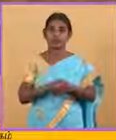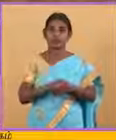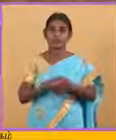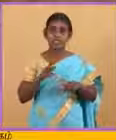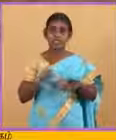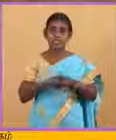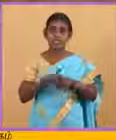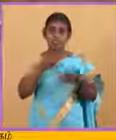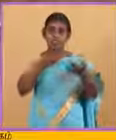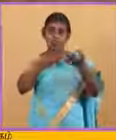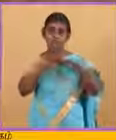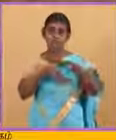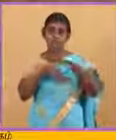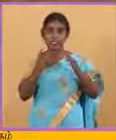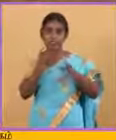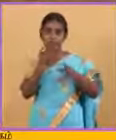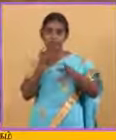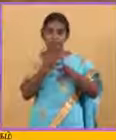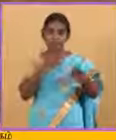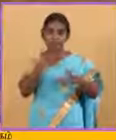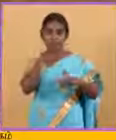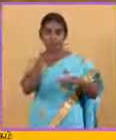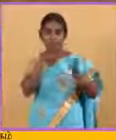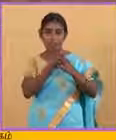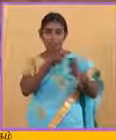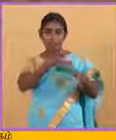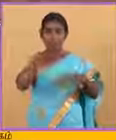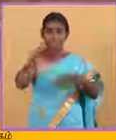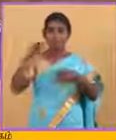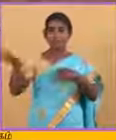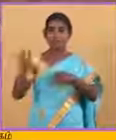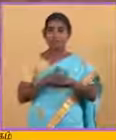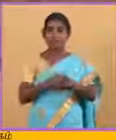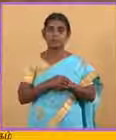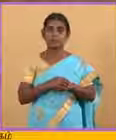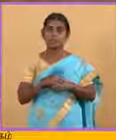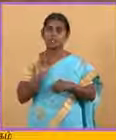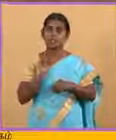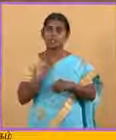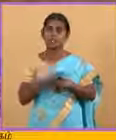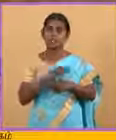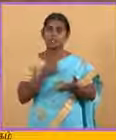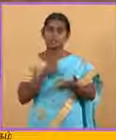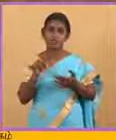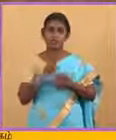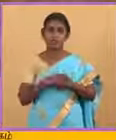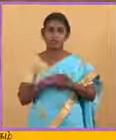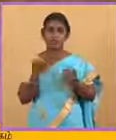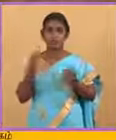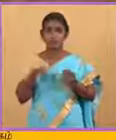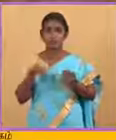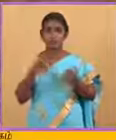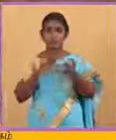இருக்கக்கூடிய அகந்தையை இந்த கல் அகற்றும் அப்படின்னு சொல்கிறார். எப்படி அகற்ற வகுப்பறையில் கூட நீங்கள் இருக்கீங்க